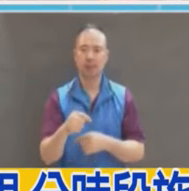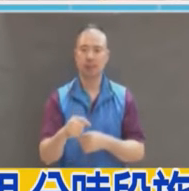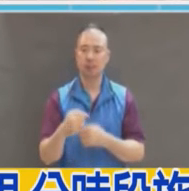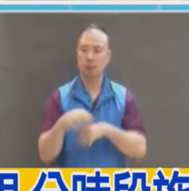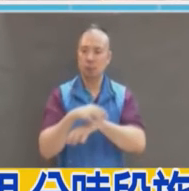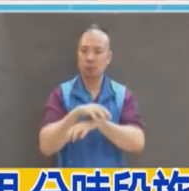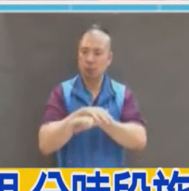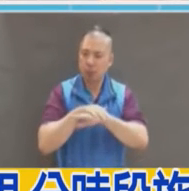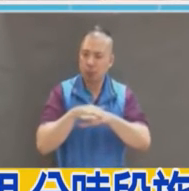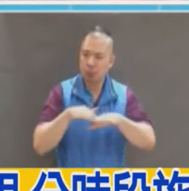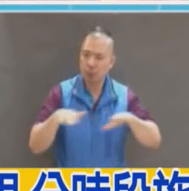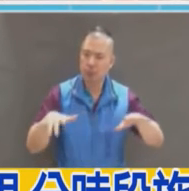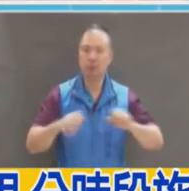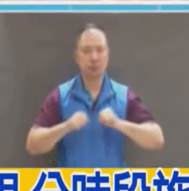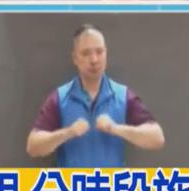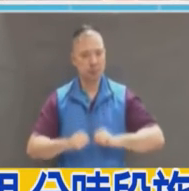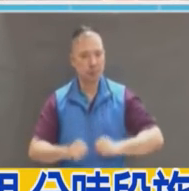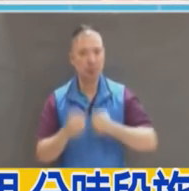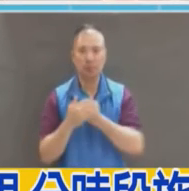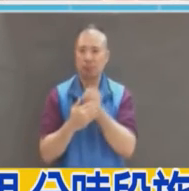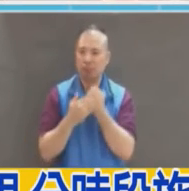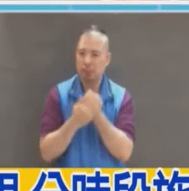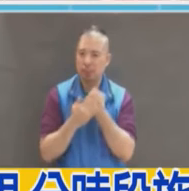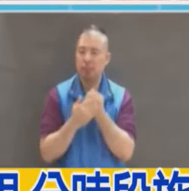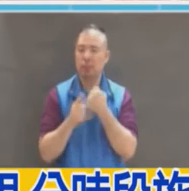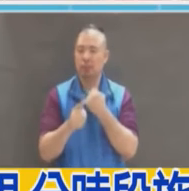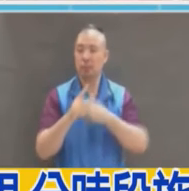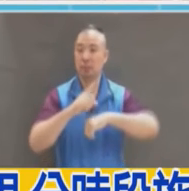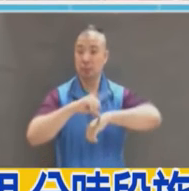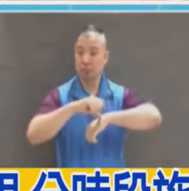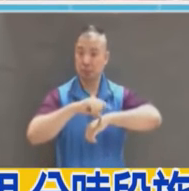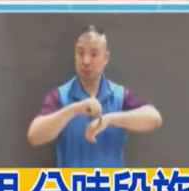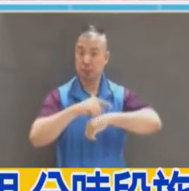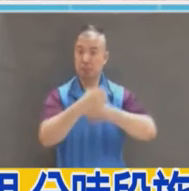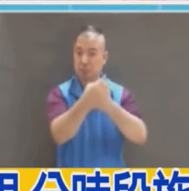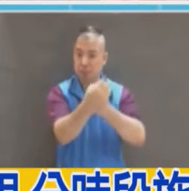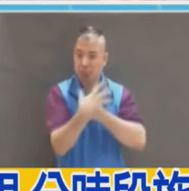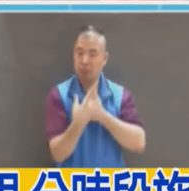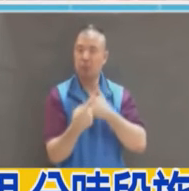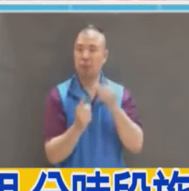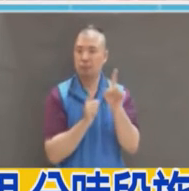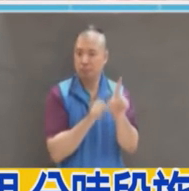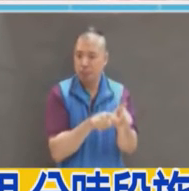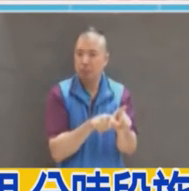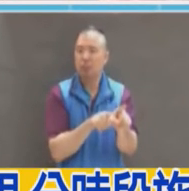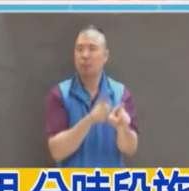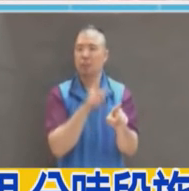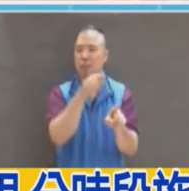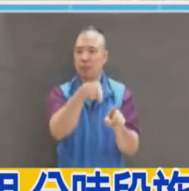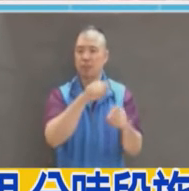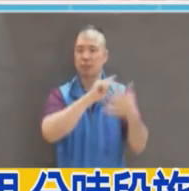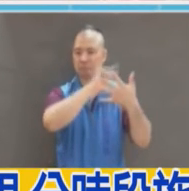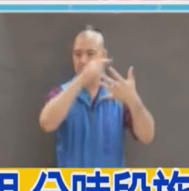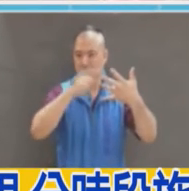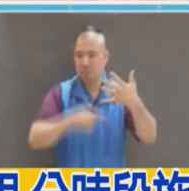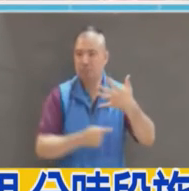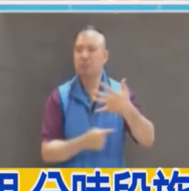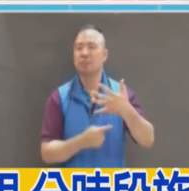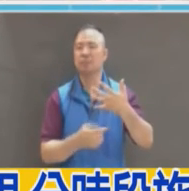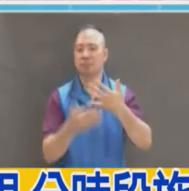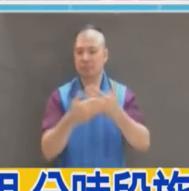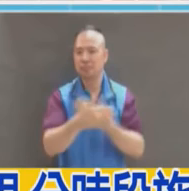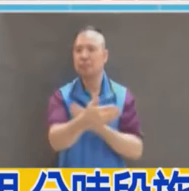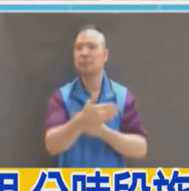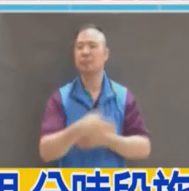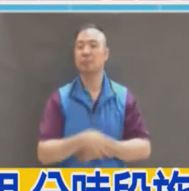看得到。至于我们会派出车队，这车队有2种，一种是新北市提供的大